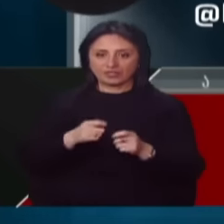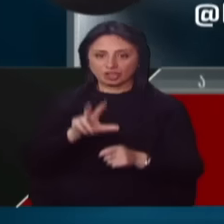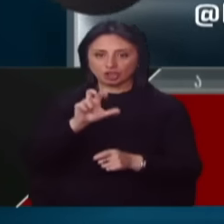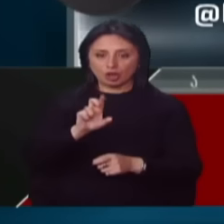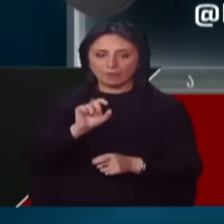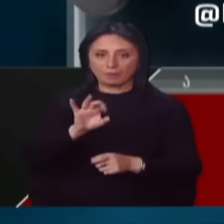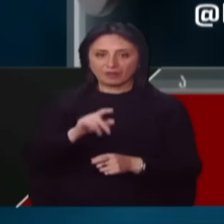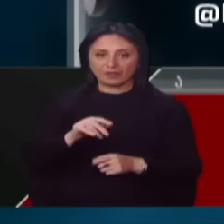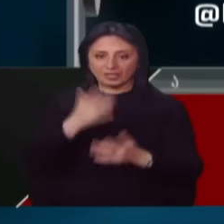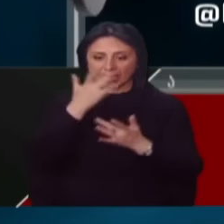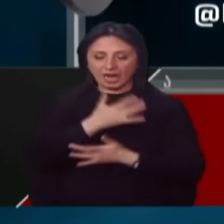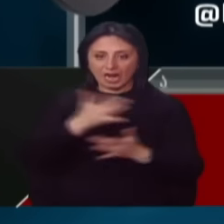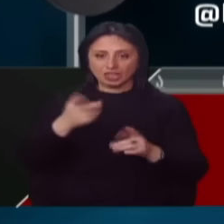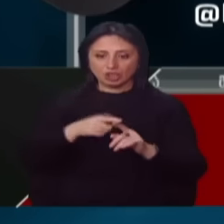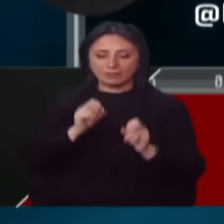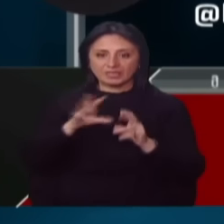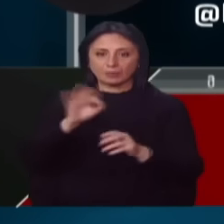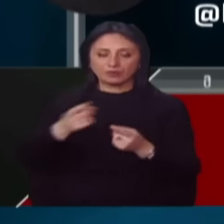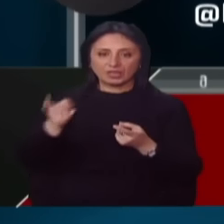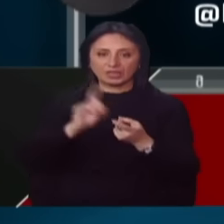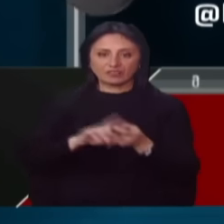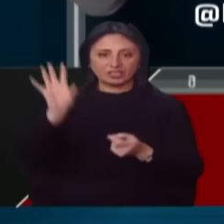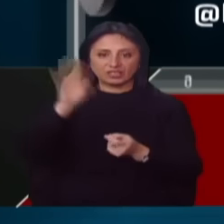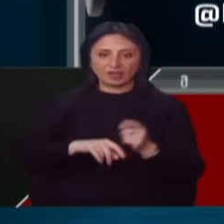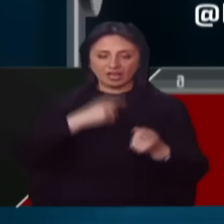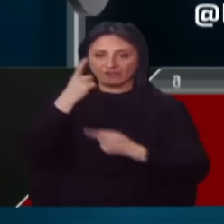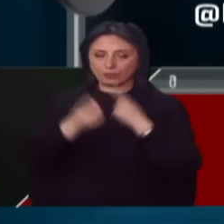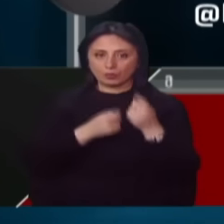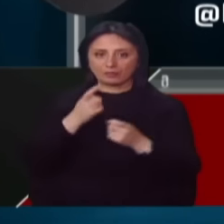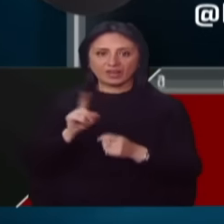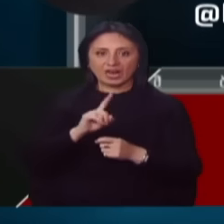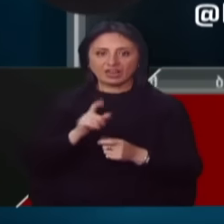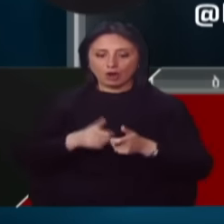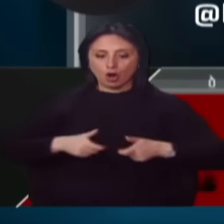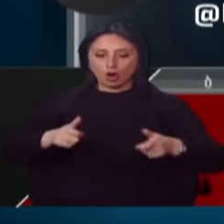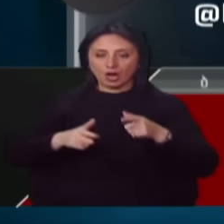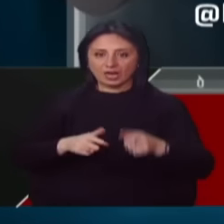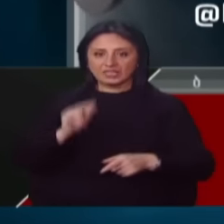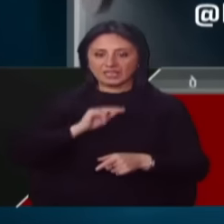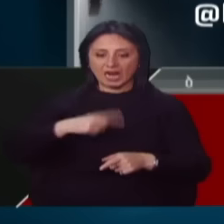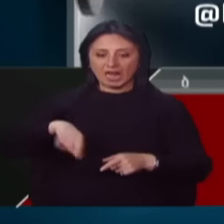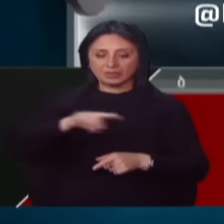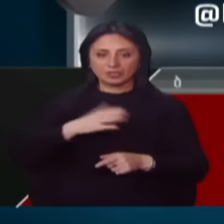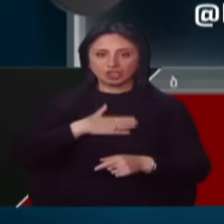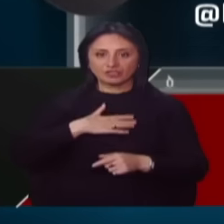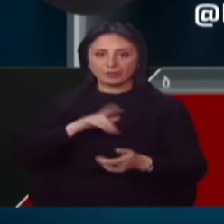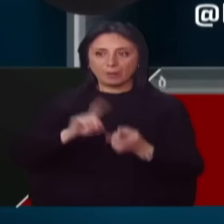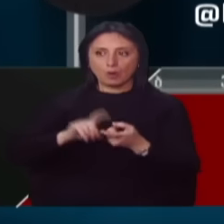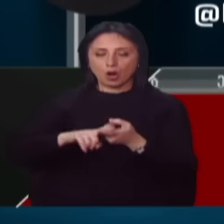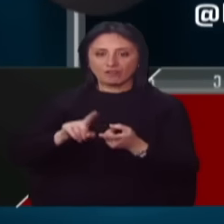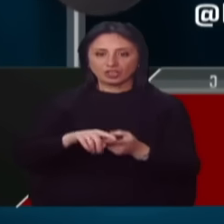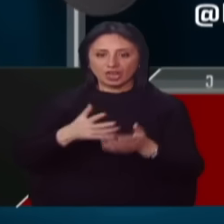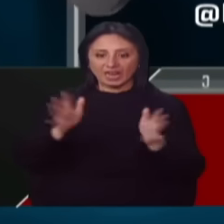ჯო ბაიდენს გაასაჯაროს ამ საფრთხესთან დაკავშირებული ყველა ინფორმაცია, რათა კონგრესმა, ადმინისტრაციამ და ჩვენმა